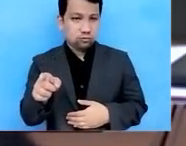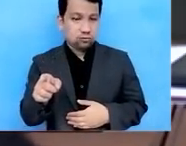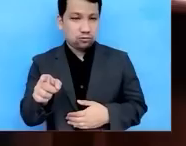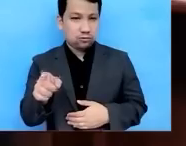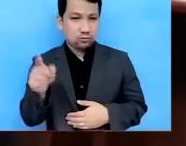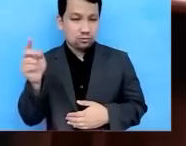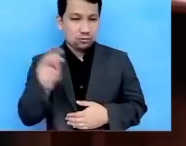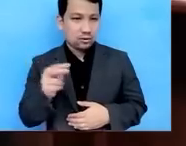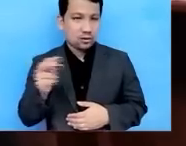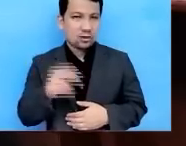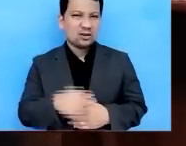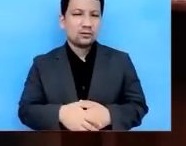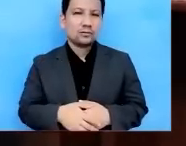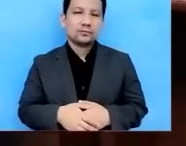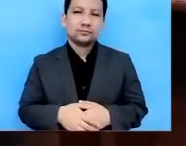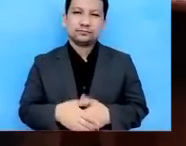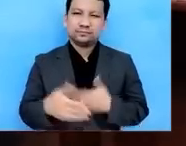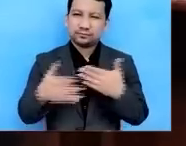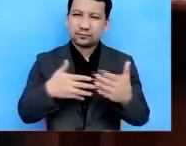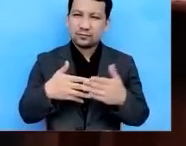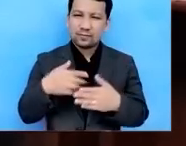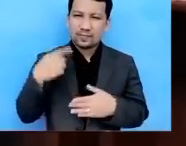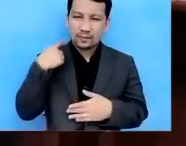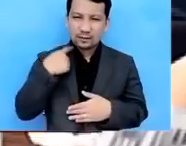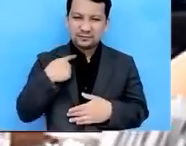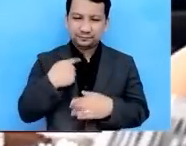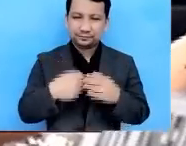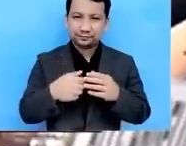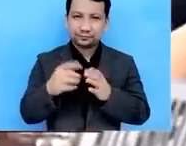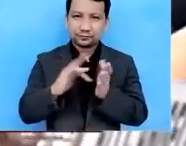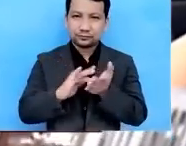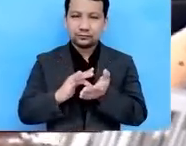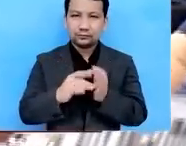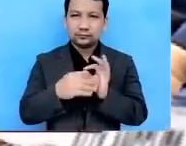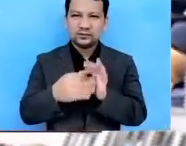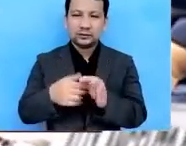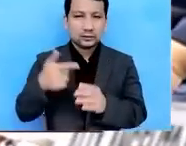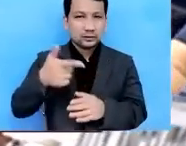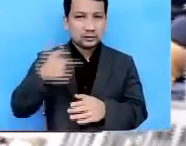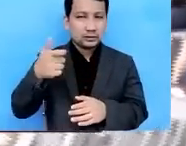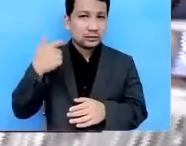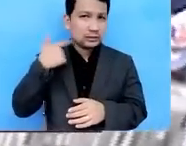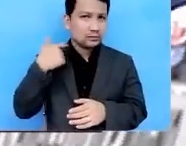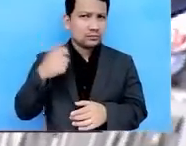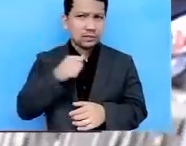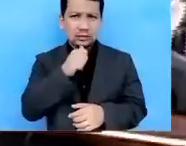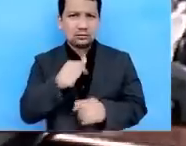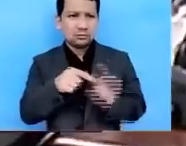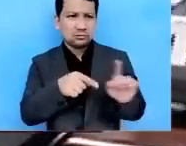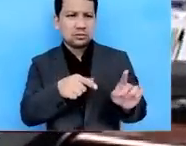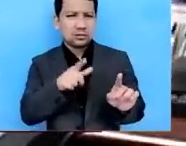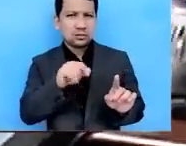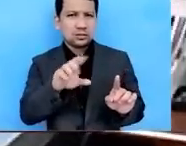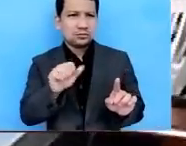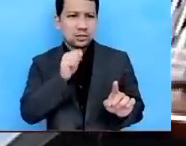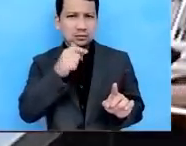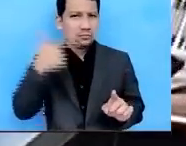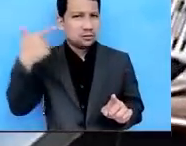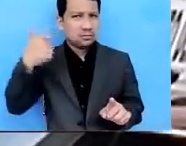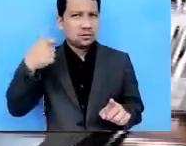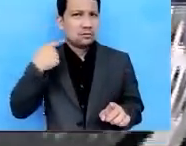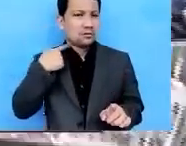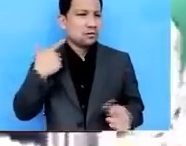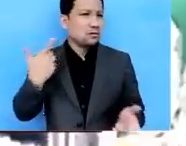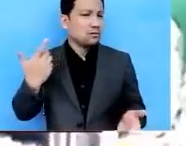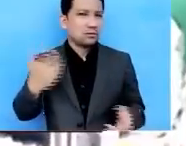po. Sa kabila ng kanyang peklat sa braso at medical record ng tama ng bala sa liig, itinanggi ni Alabata na nabaril siya. Parang